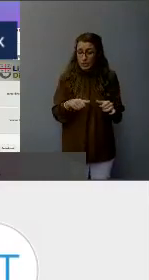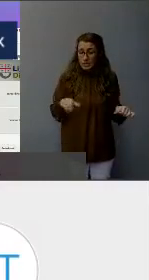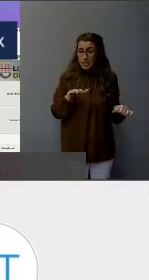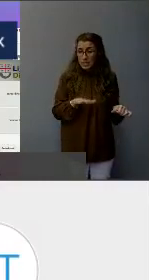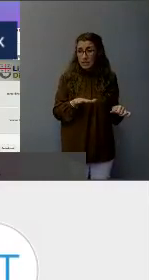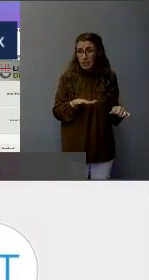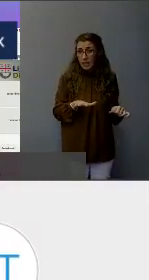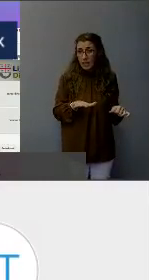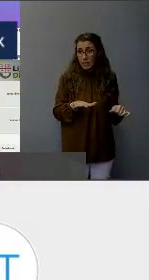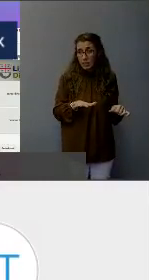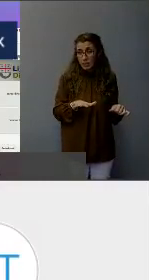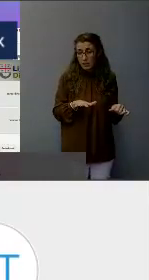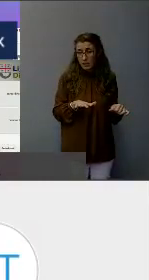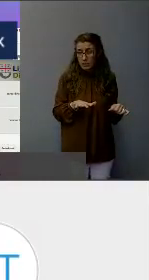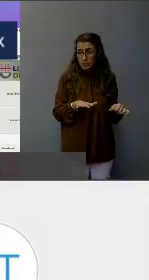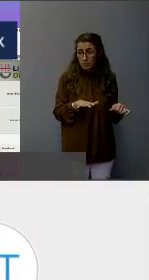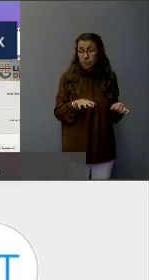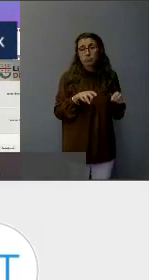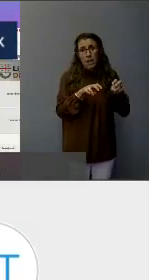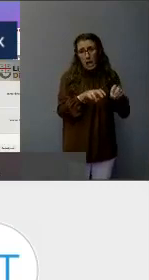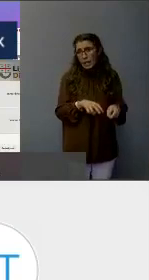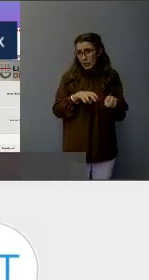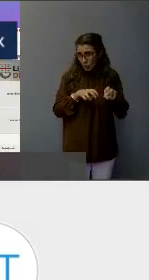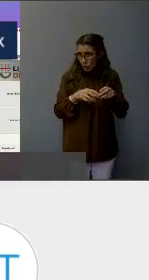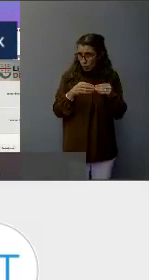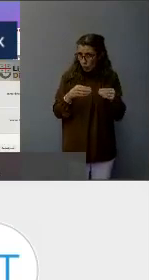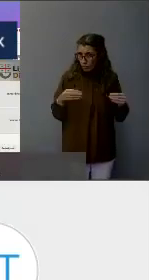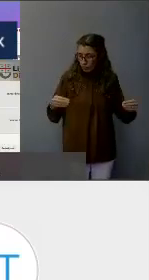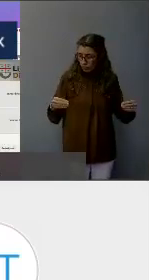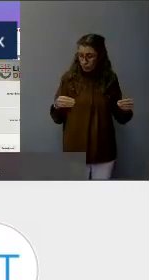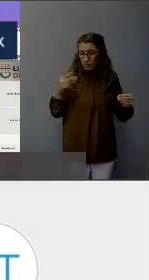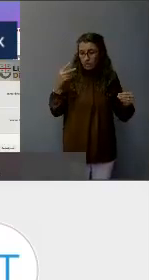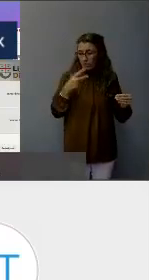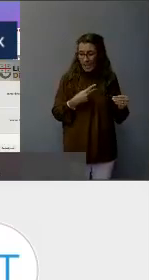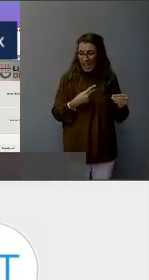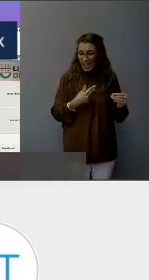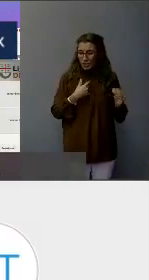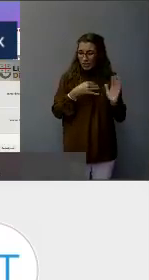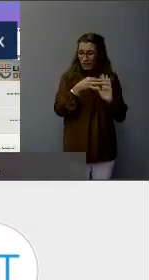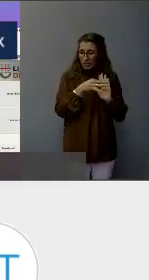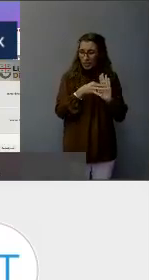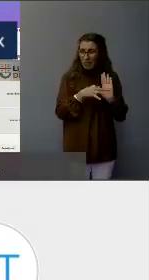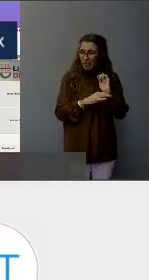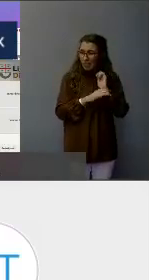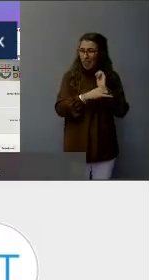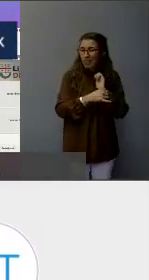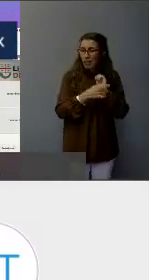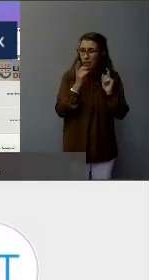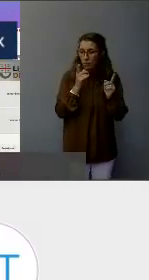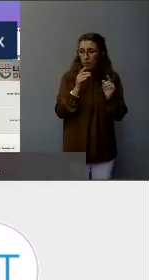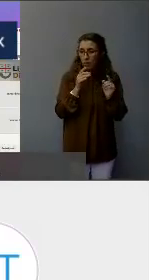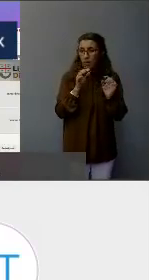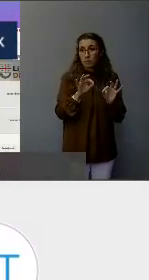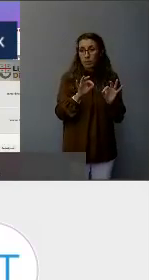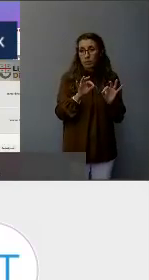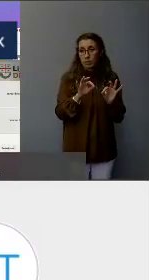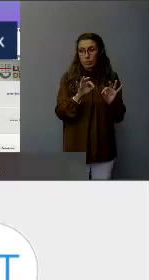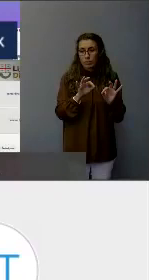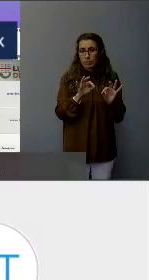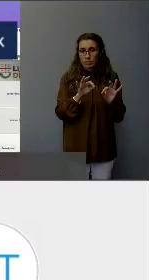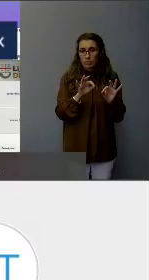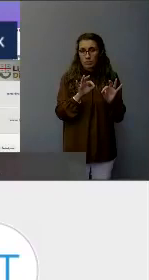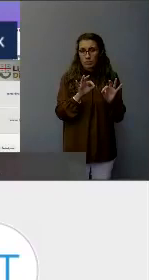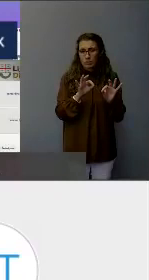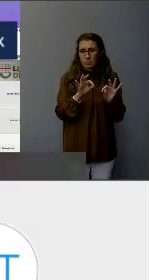di agricoltori il vincolo prevalente per l'attività agricola e imperituro non si capisce perché ci debba essere